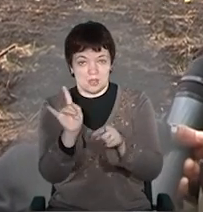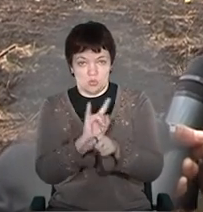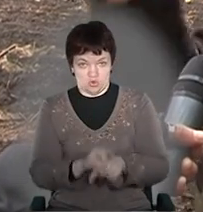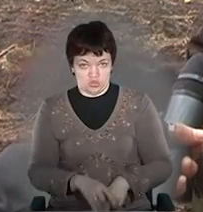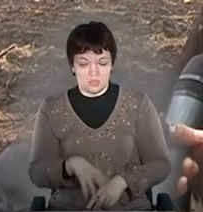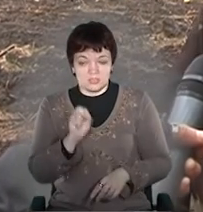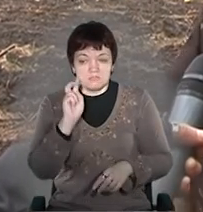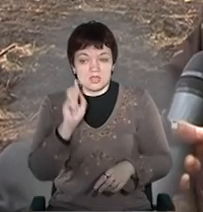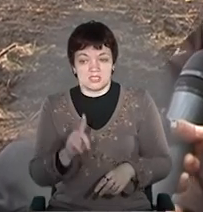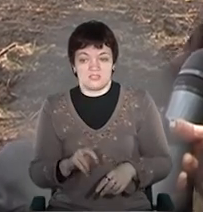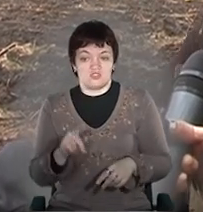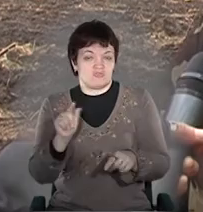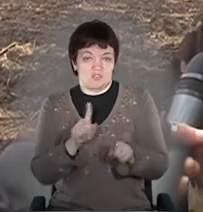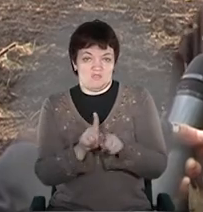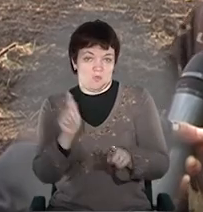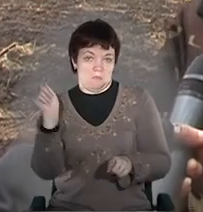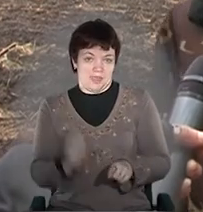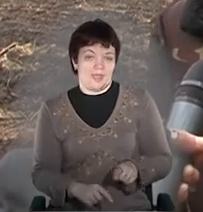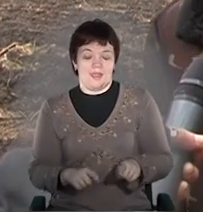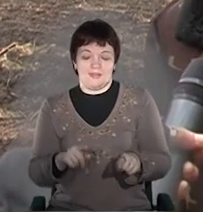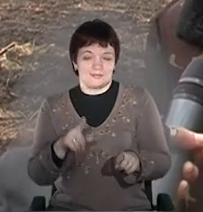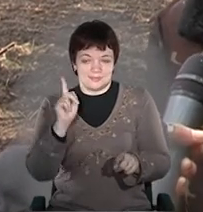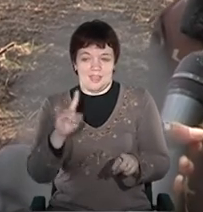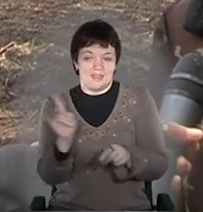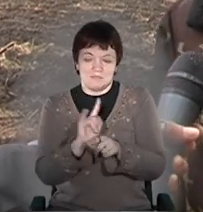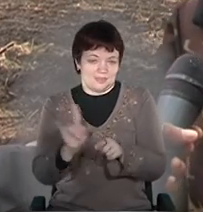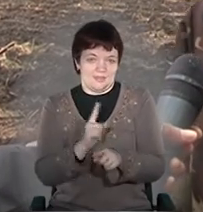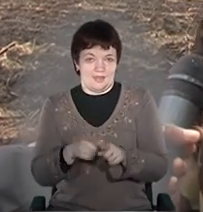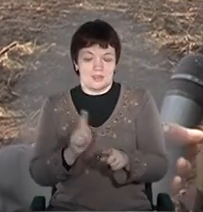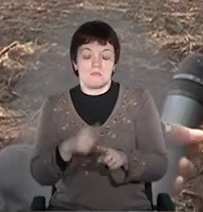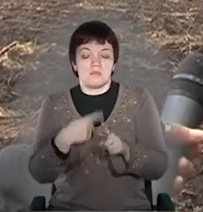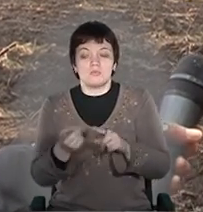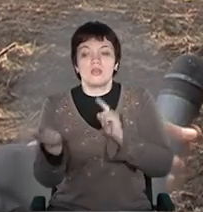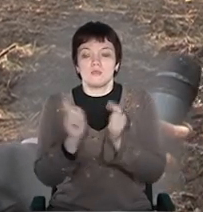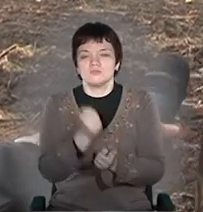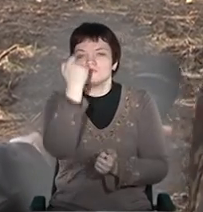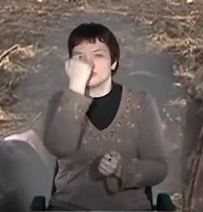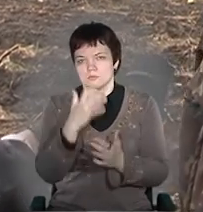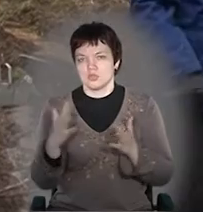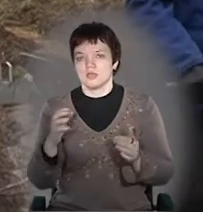й приїхав і знав, що то брехня, ніхто її не викупав. Так що спасибо